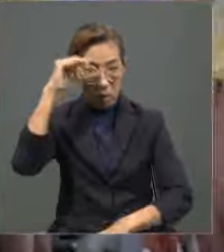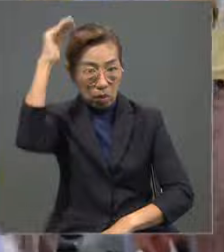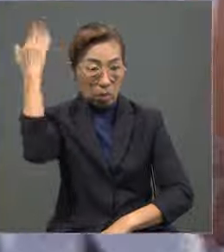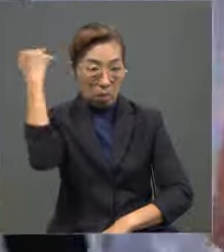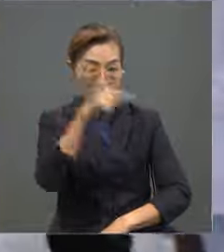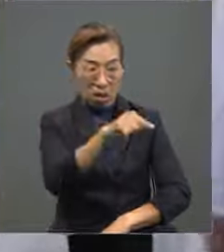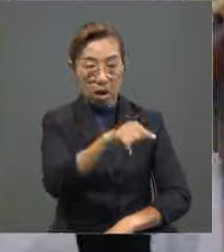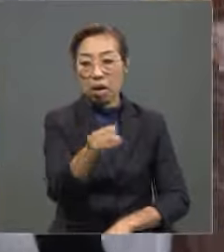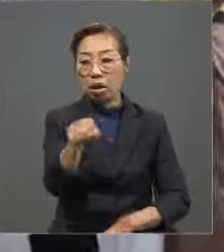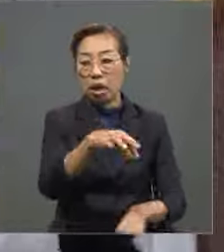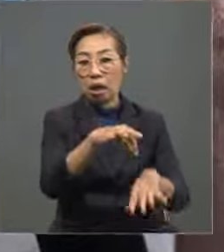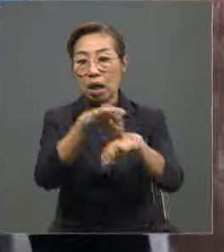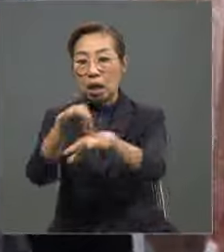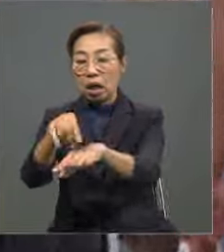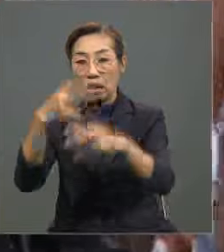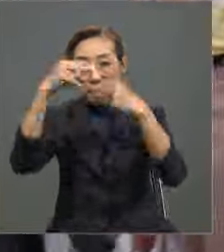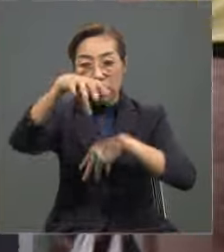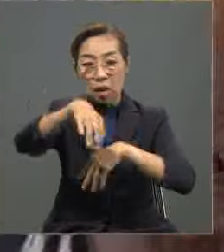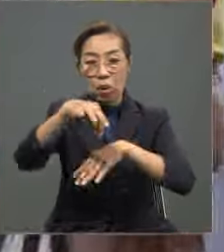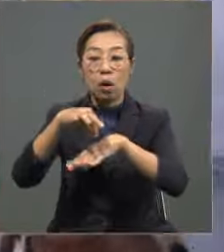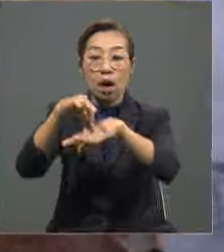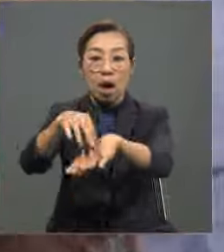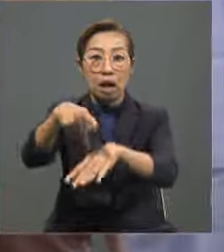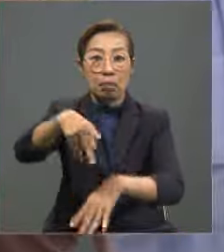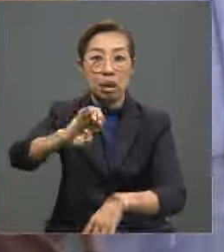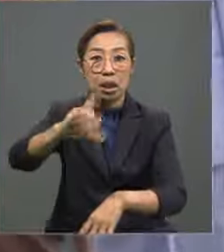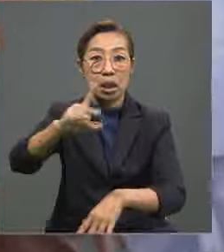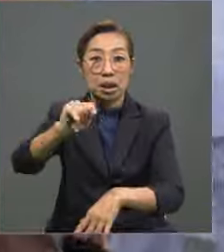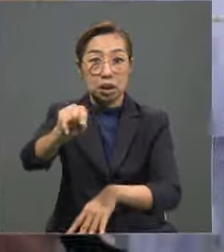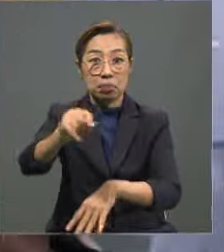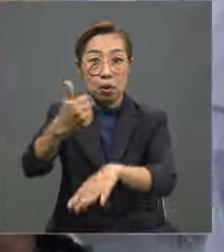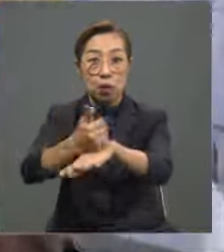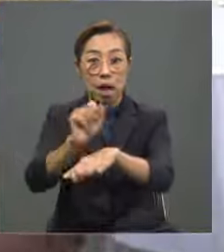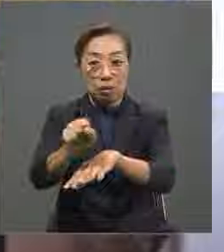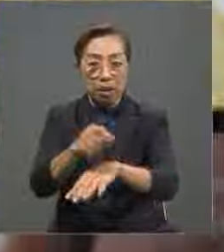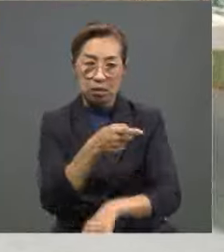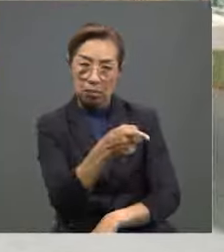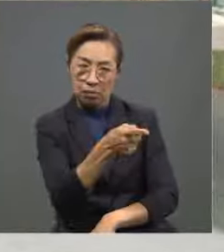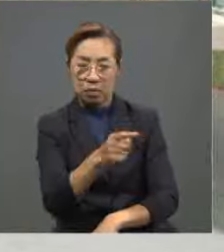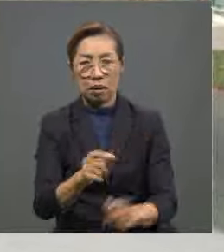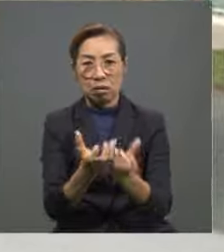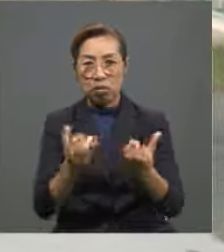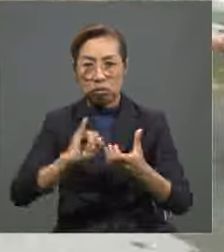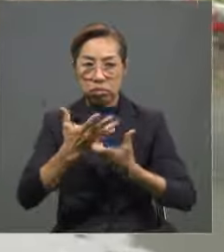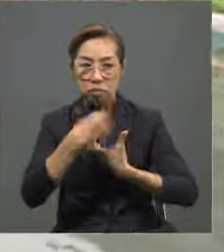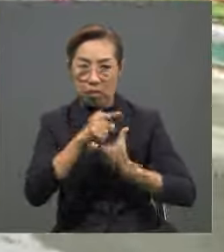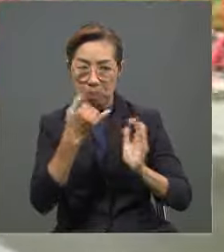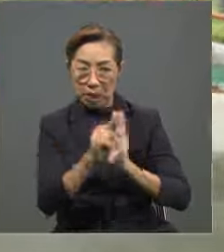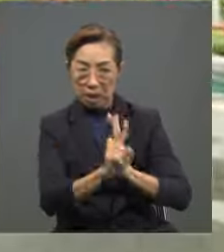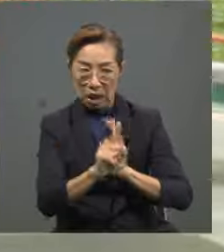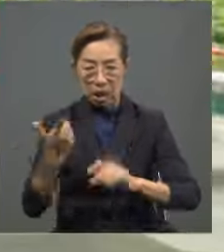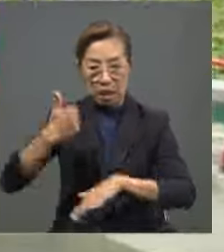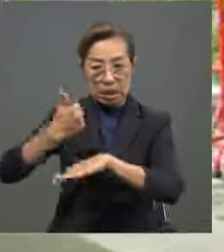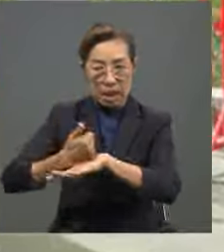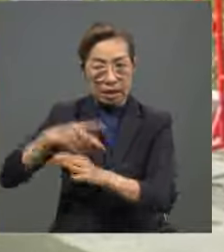รัฐมนตรีประจำสำนักนายกรัฐมนตรีว่าขต่อจริยธรรมหรือไม่เนี่ยนะครับนายภูมิธรรมกล่าวว่าไม่ได้เตรียมการอะไร